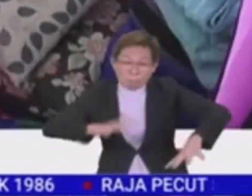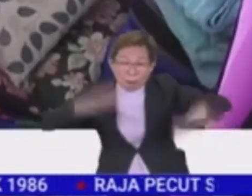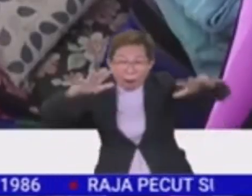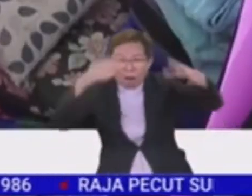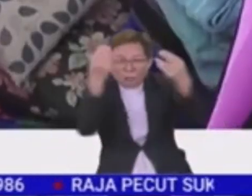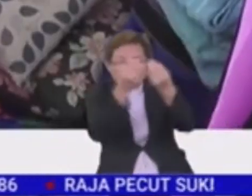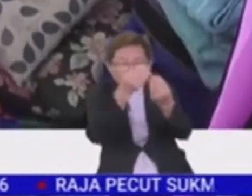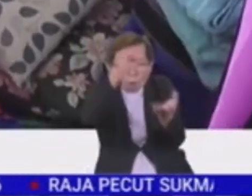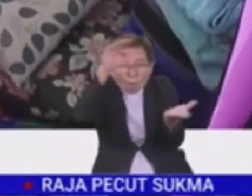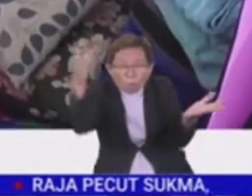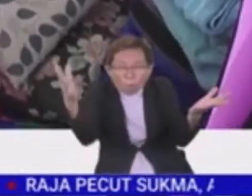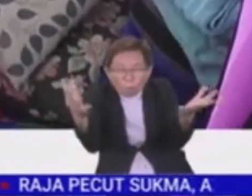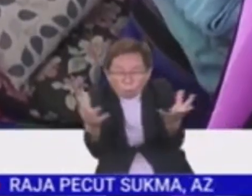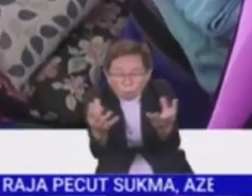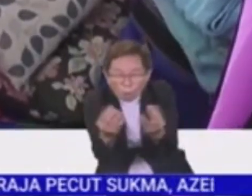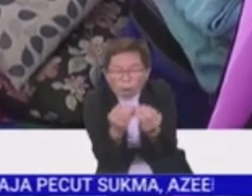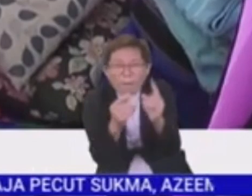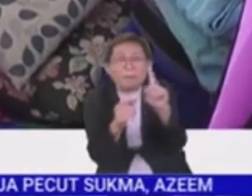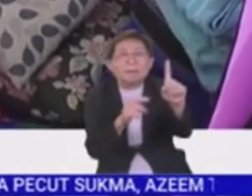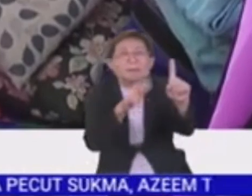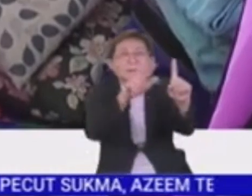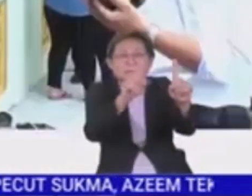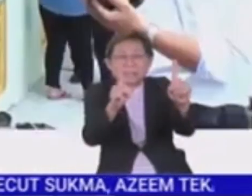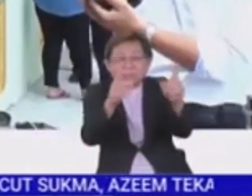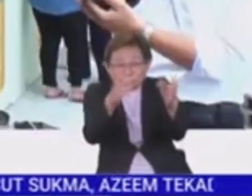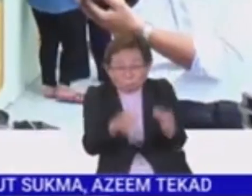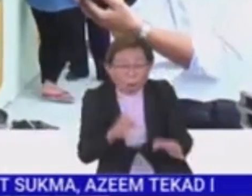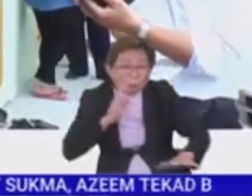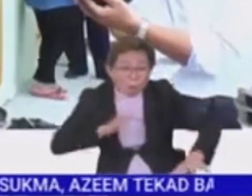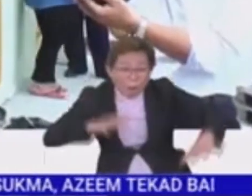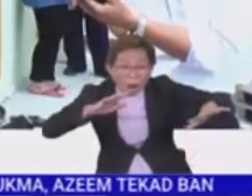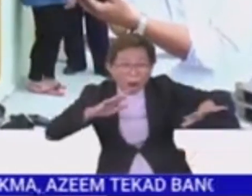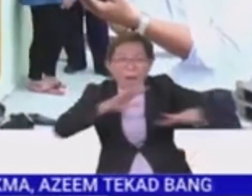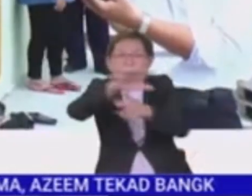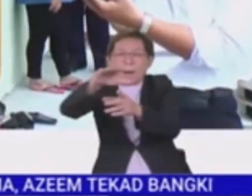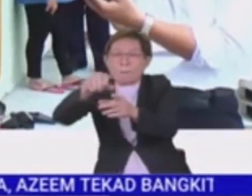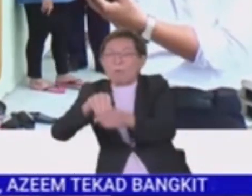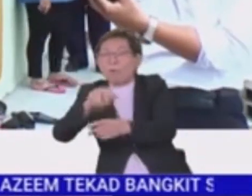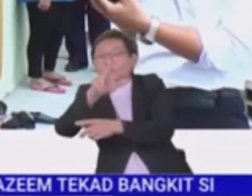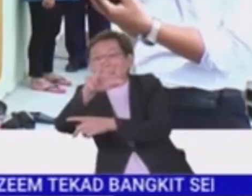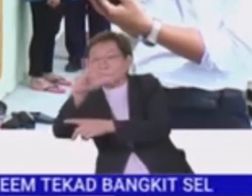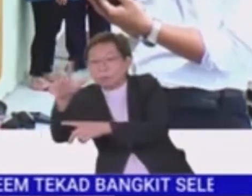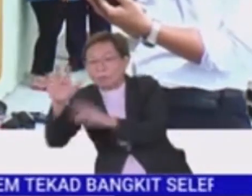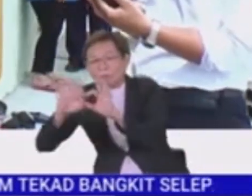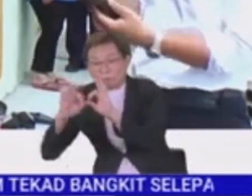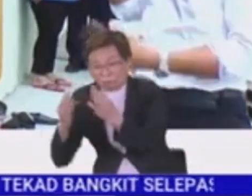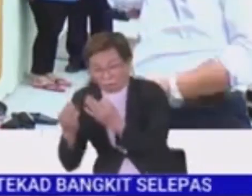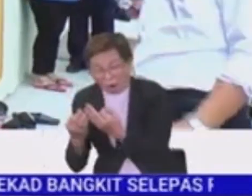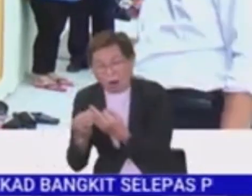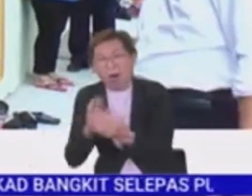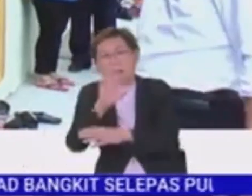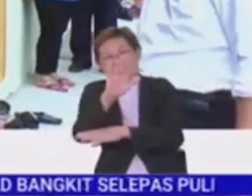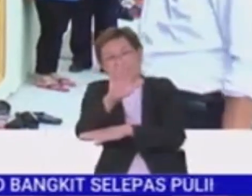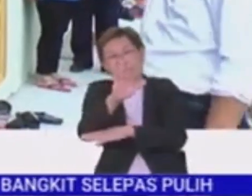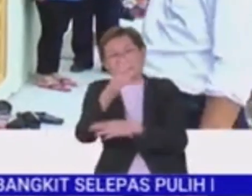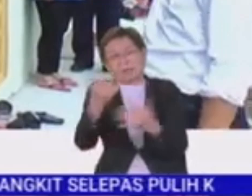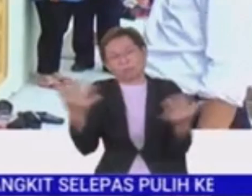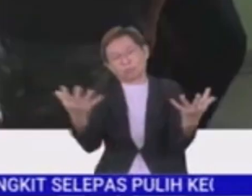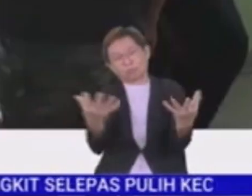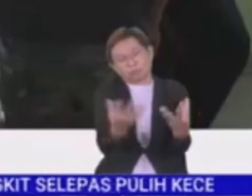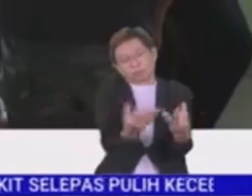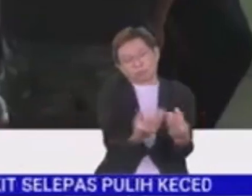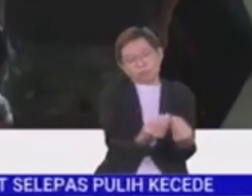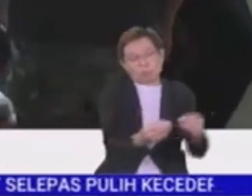angka berkurangan berbanding 131 penduduk terjejas melibatkan 33 buah keluarga tengah hari tadi.